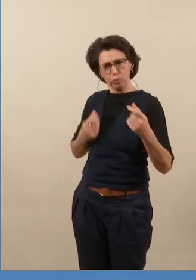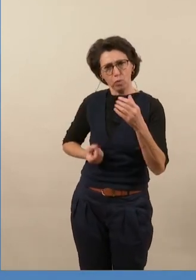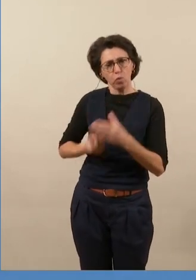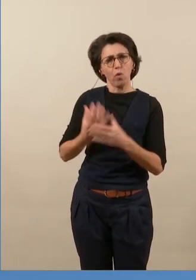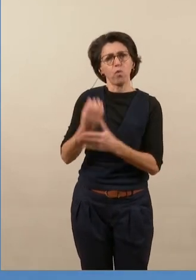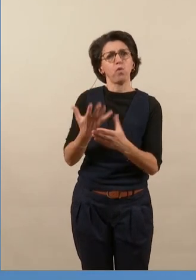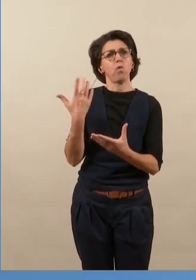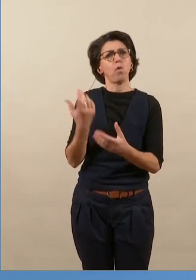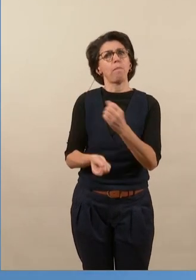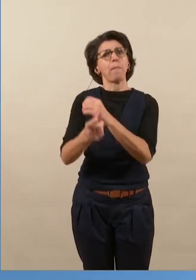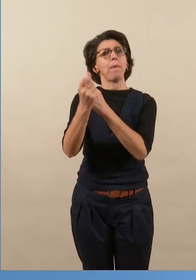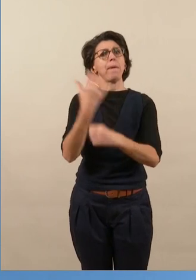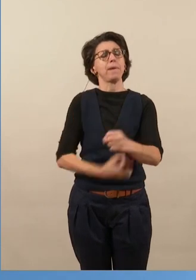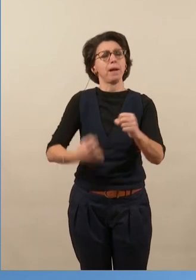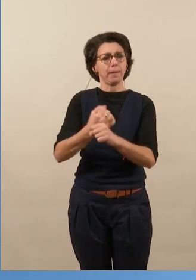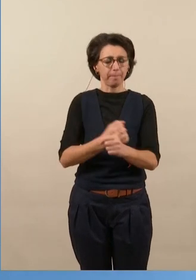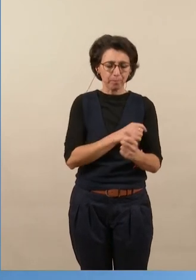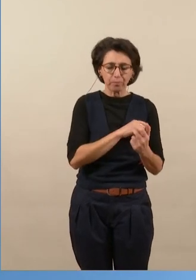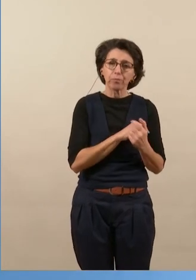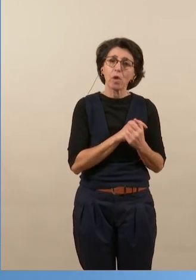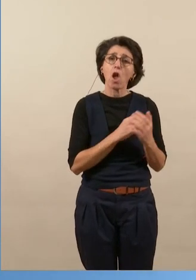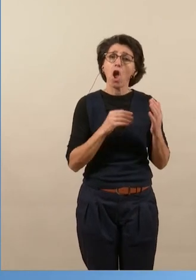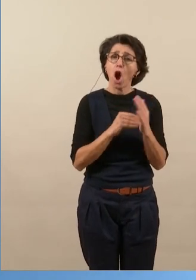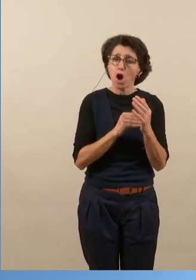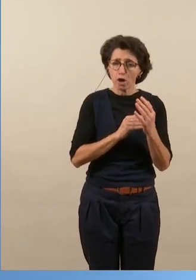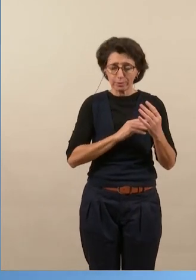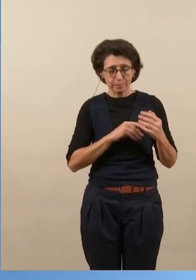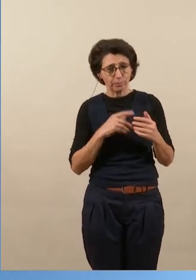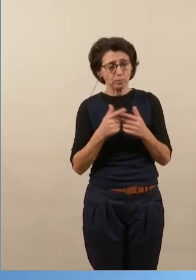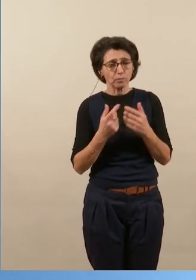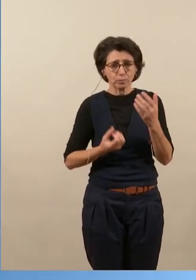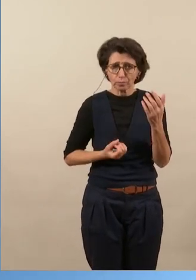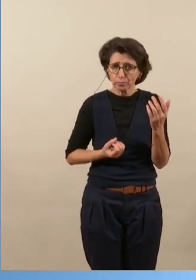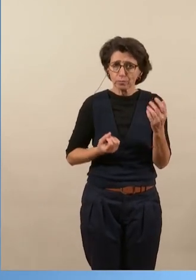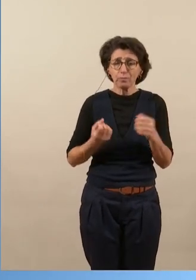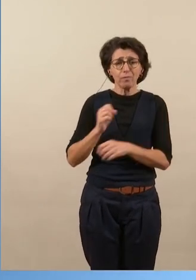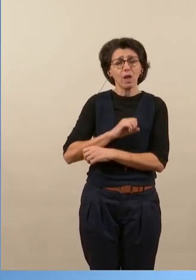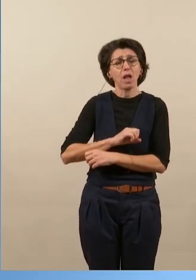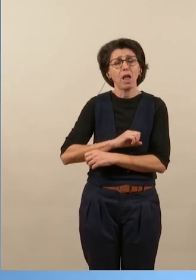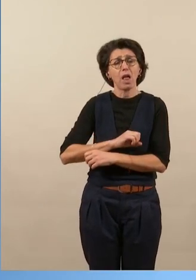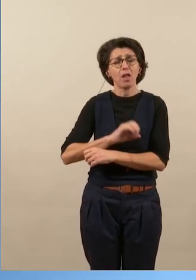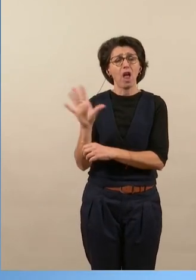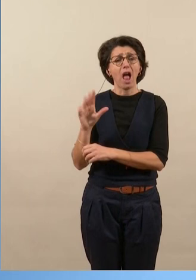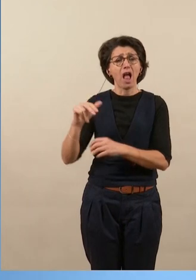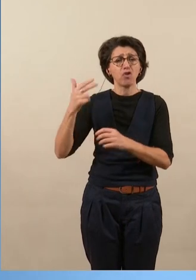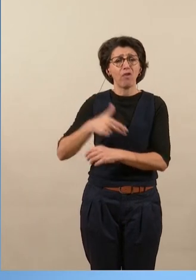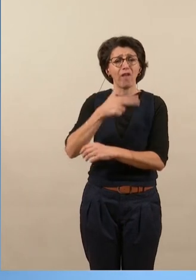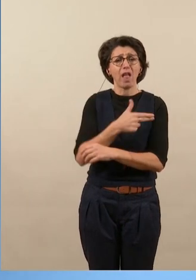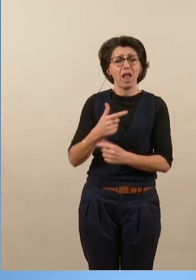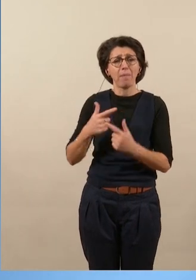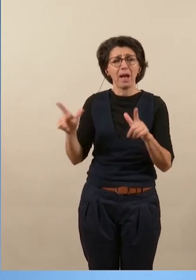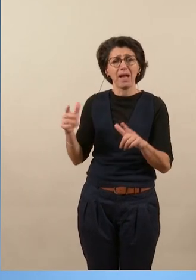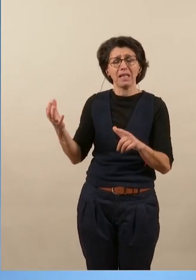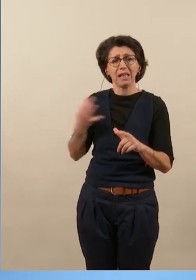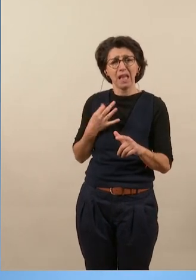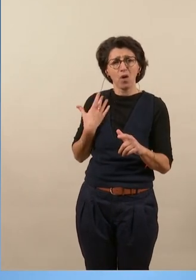plan sécurité de proximité l'édifiante article du dauphin lubéré d'aujourd'hui montre qu'un grenoblois sur deux ne se